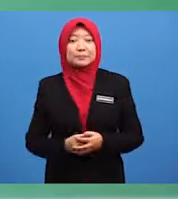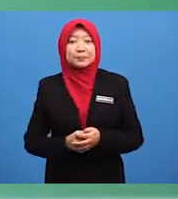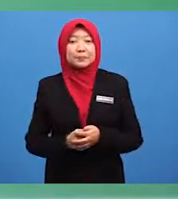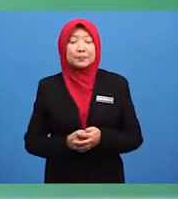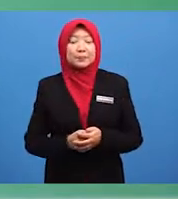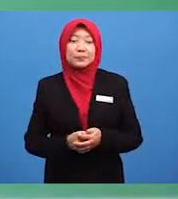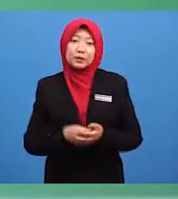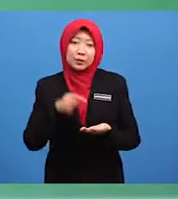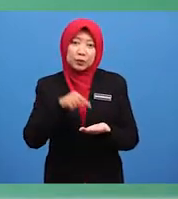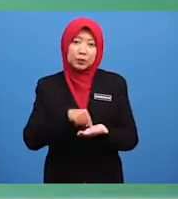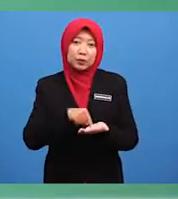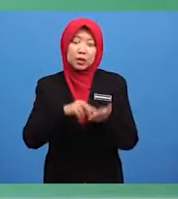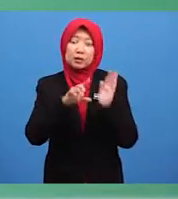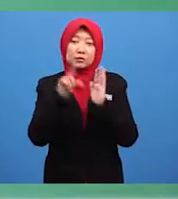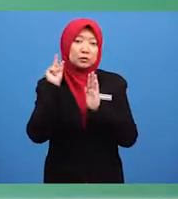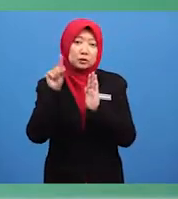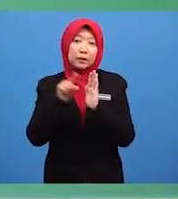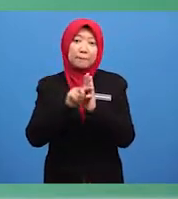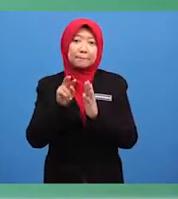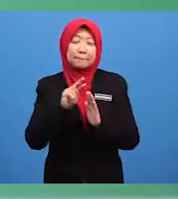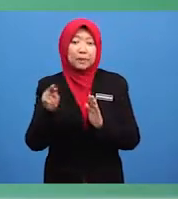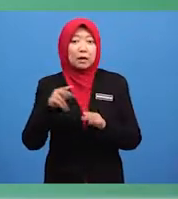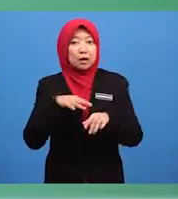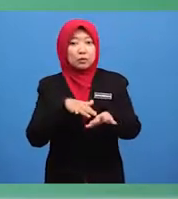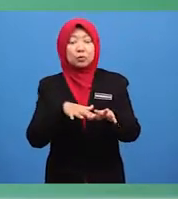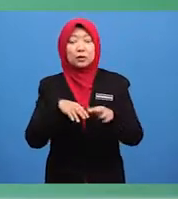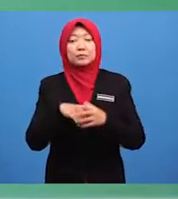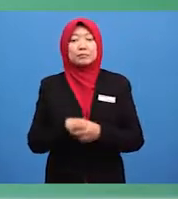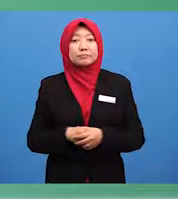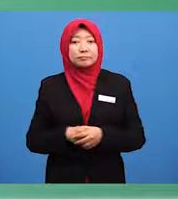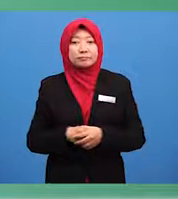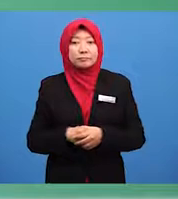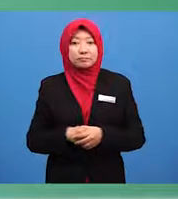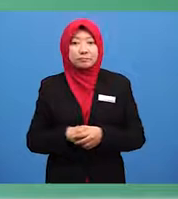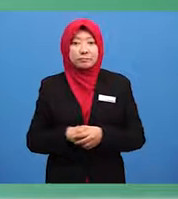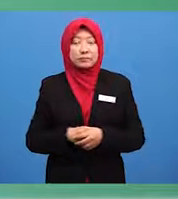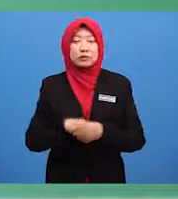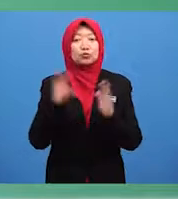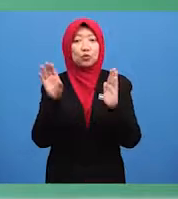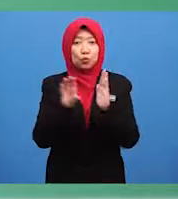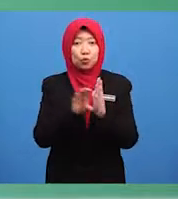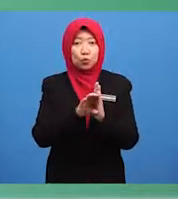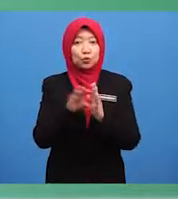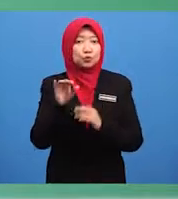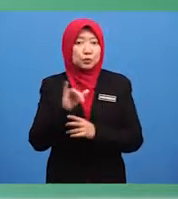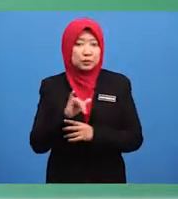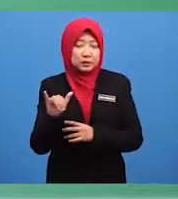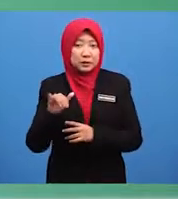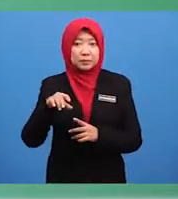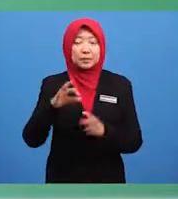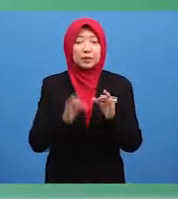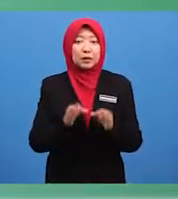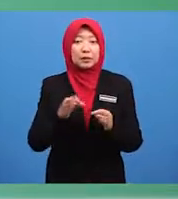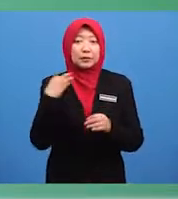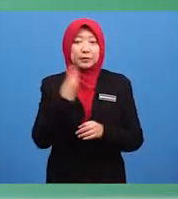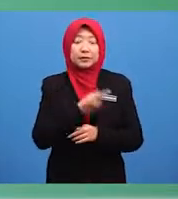Beginilah gambaran aliran sungai yang terdapat di negara kita. Contohnya, kalau kita nak